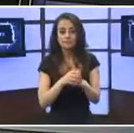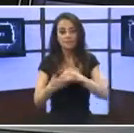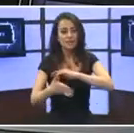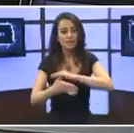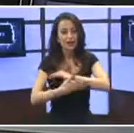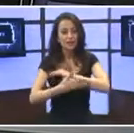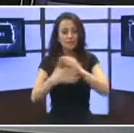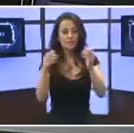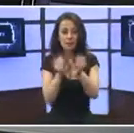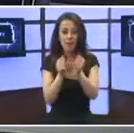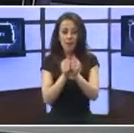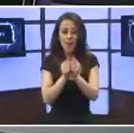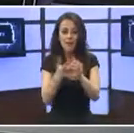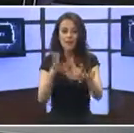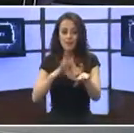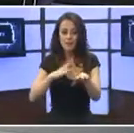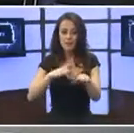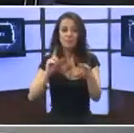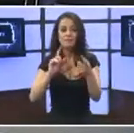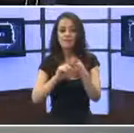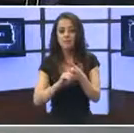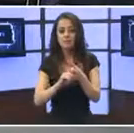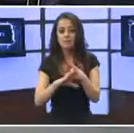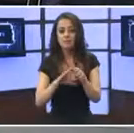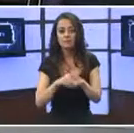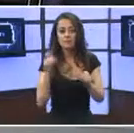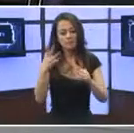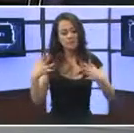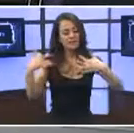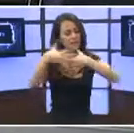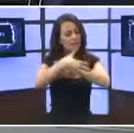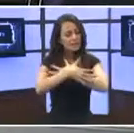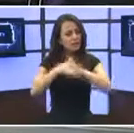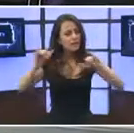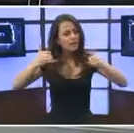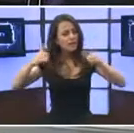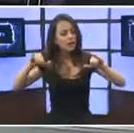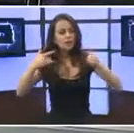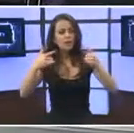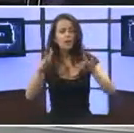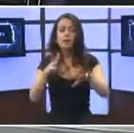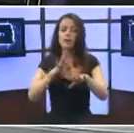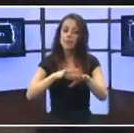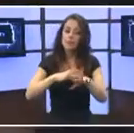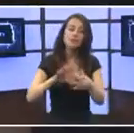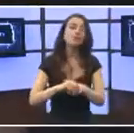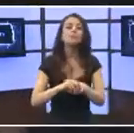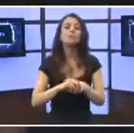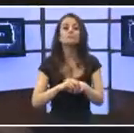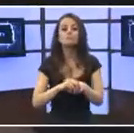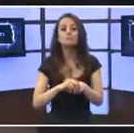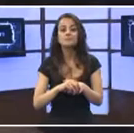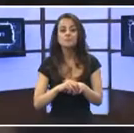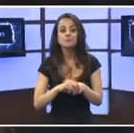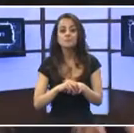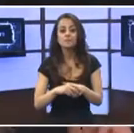bir şey yapalım böyle. Güzel bir orada o kardeşlerimize bir gece ayarlayalım. Biz kaderle gelip Abdullah güzel Bey şarkılarımızı de burada, duydu onu. Söyleyelim.